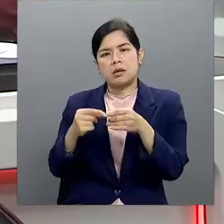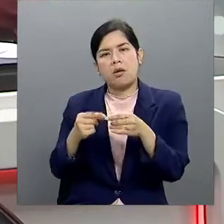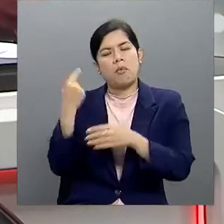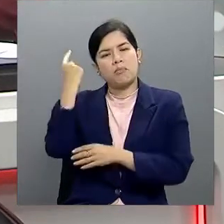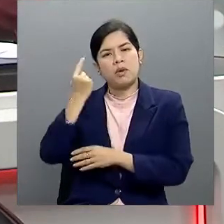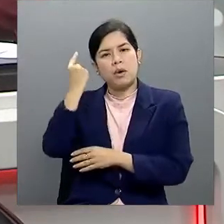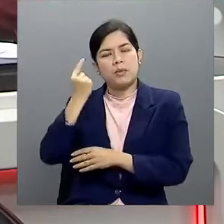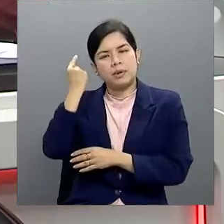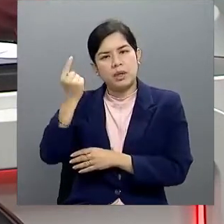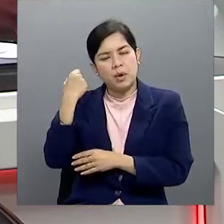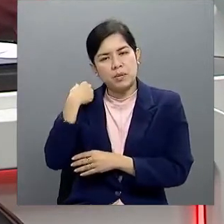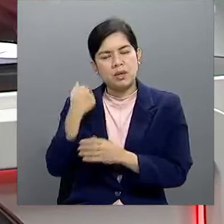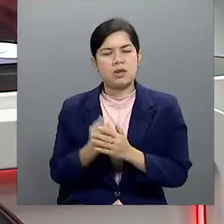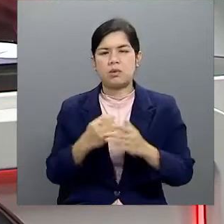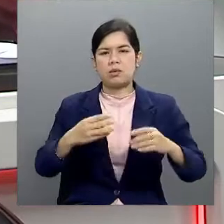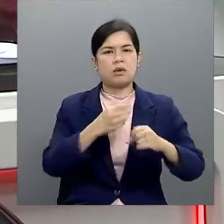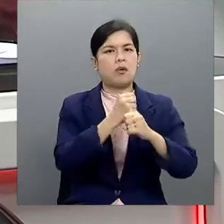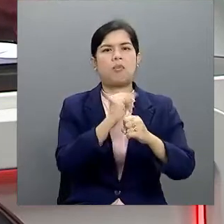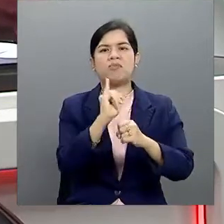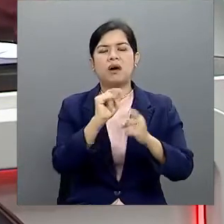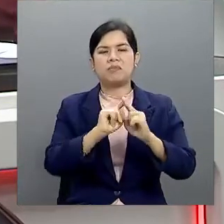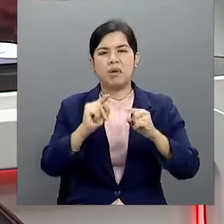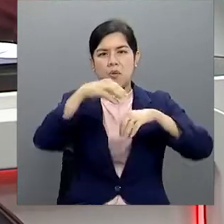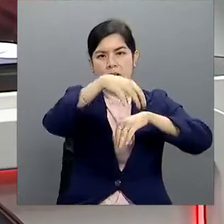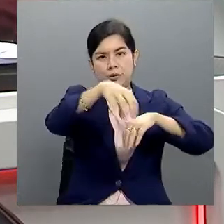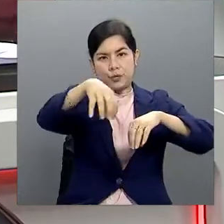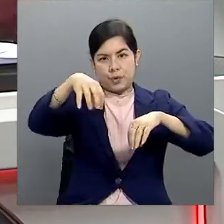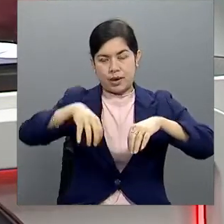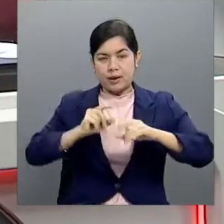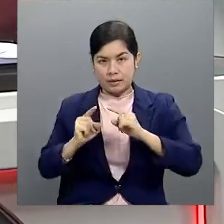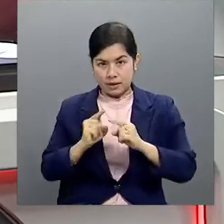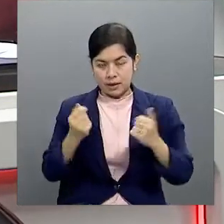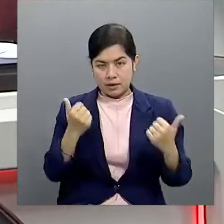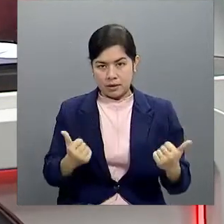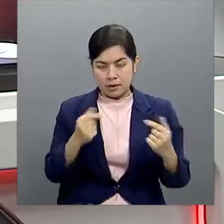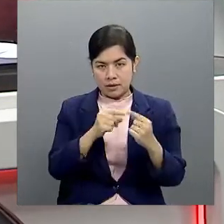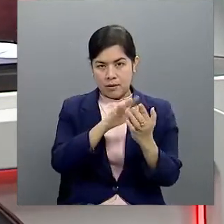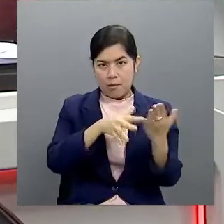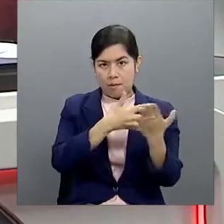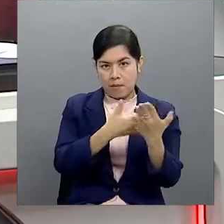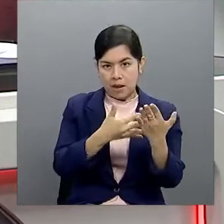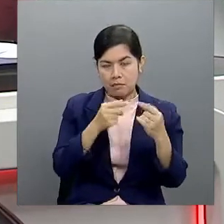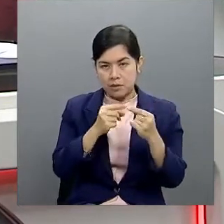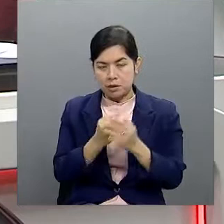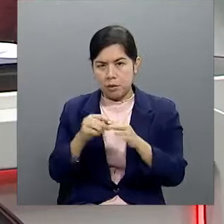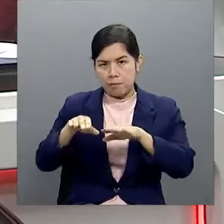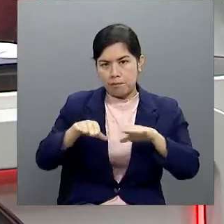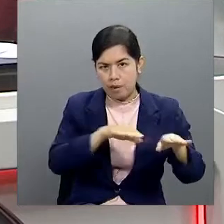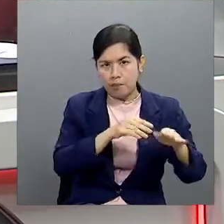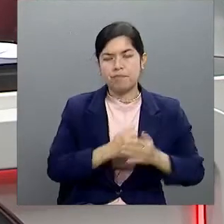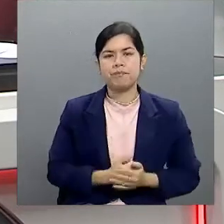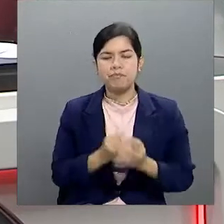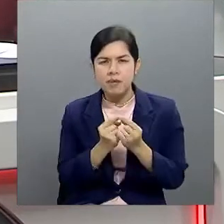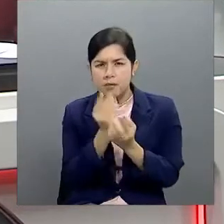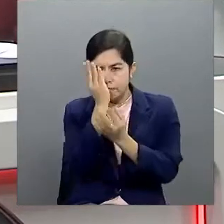สรุปแต่ว่าหลายหน่วยงานต่างๆนะครับก็เริ่มในการเตรียมการวางมาตรการรองรับการเริ่มลงพื้นที่รับฟังความเห็นจากประชาชน